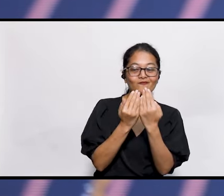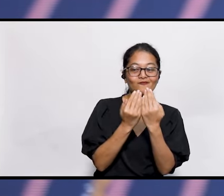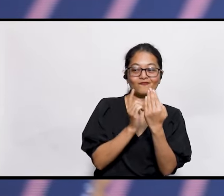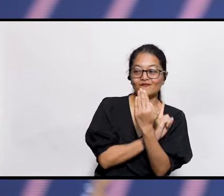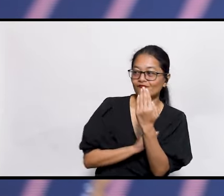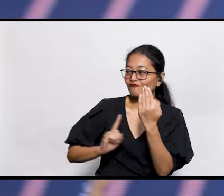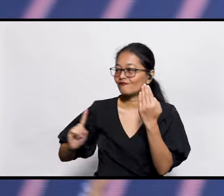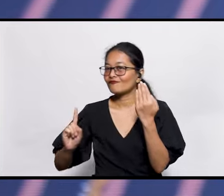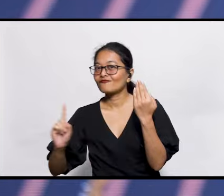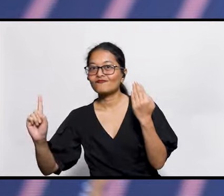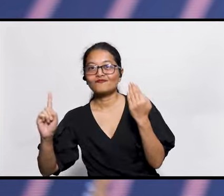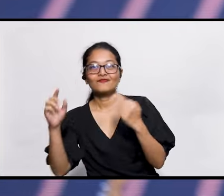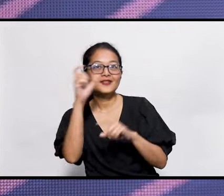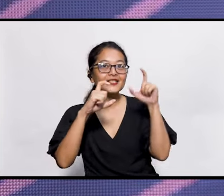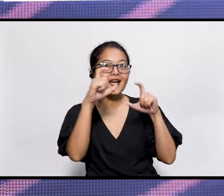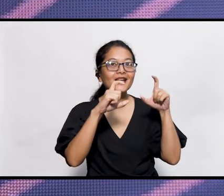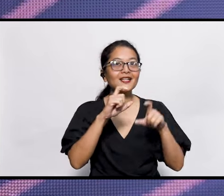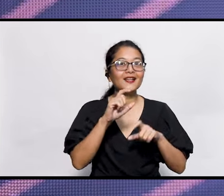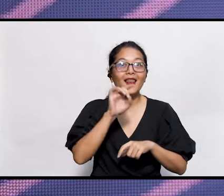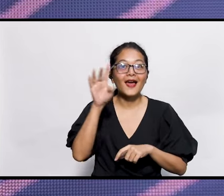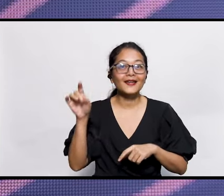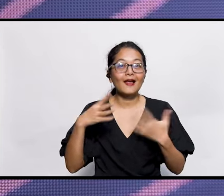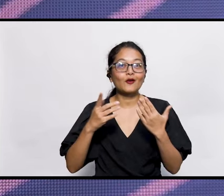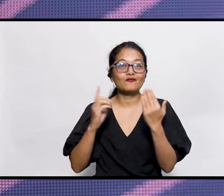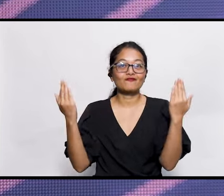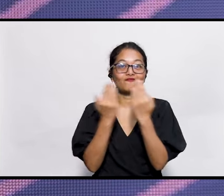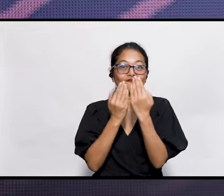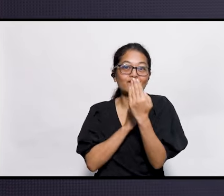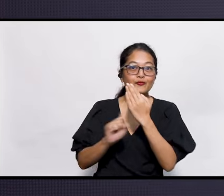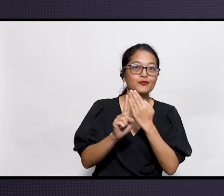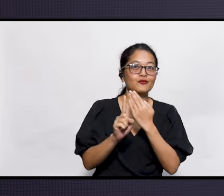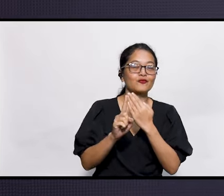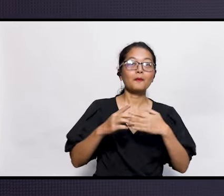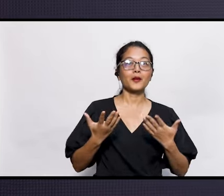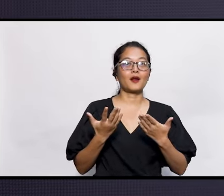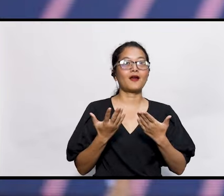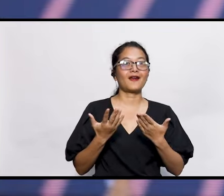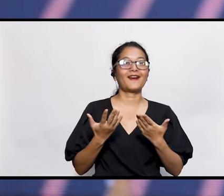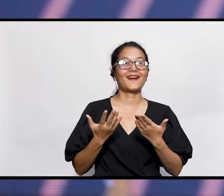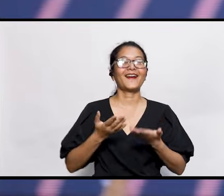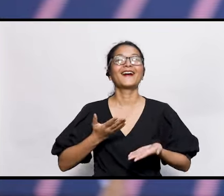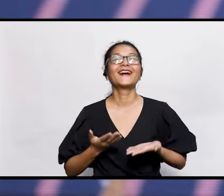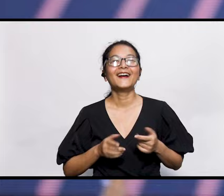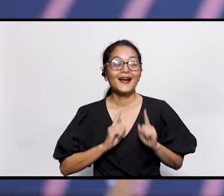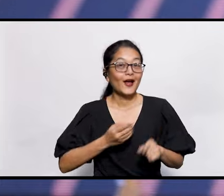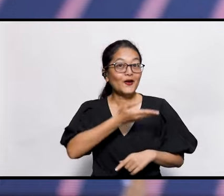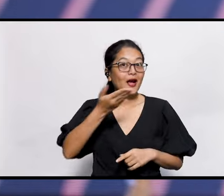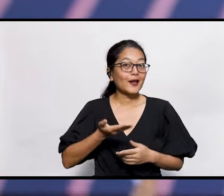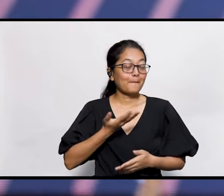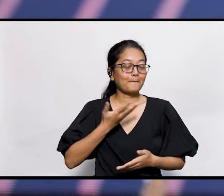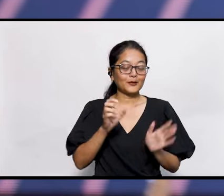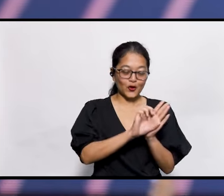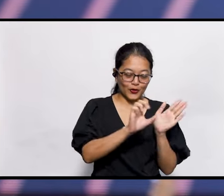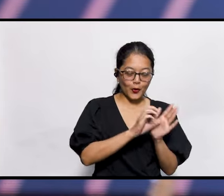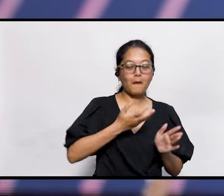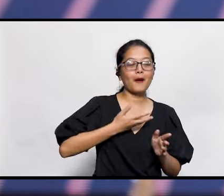supaya gangdau tetap ada di tangan Anda Kalau anda ingin mencari satu pasangan hidup anda